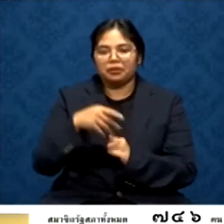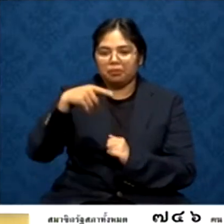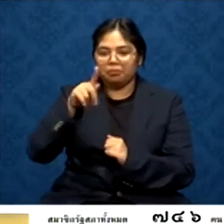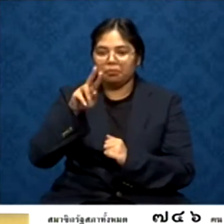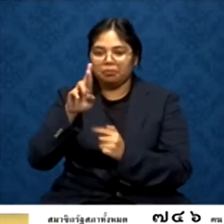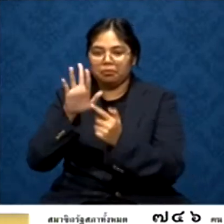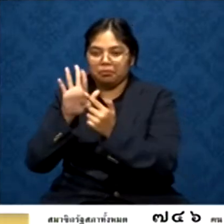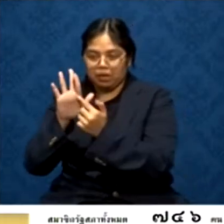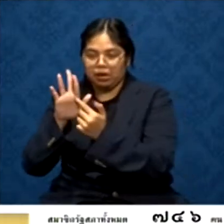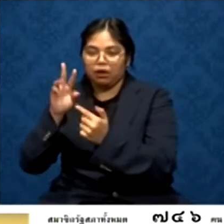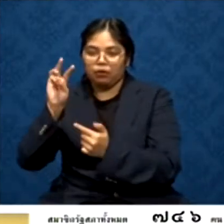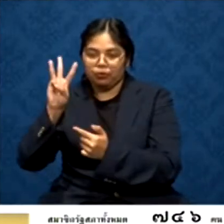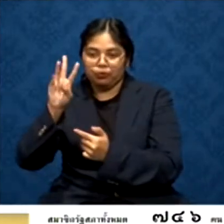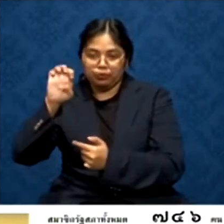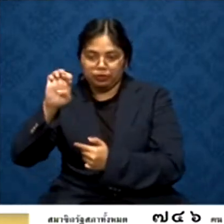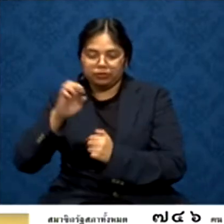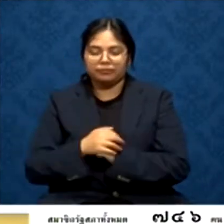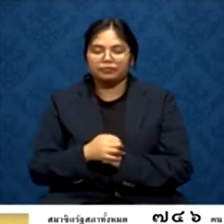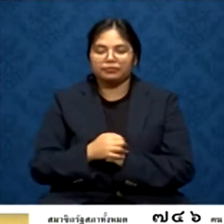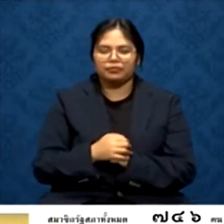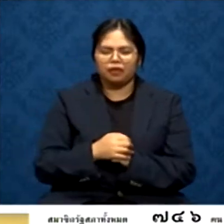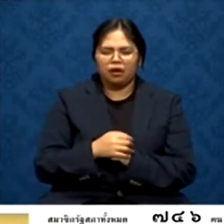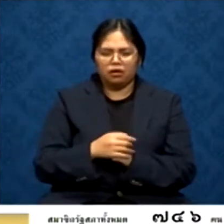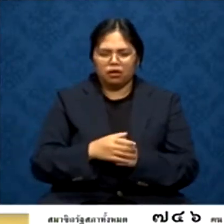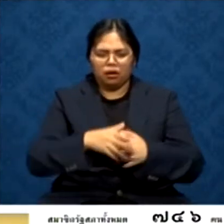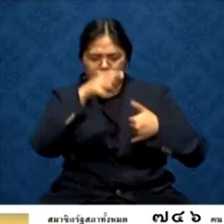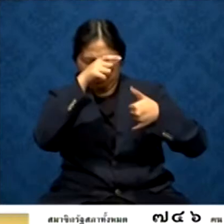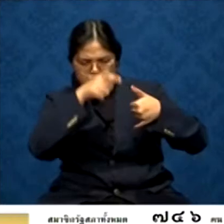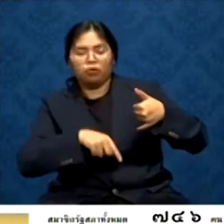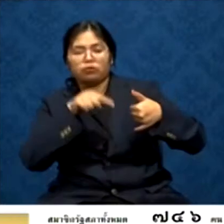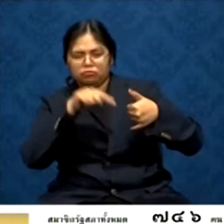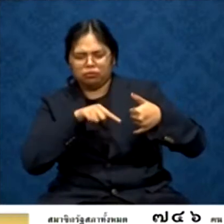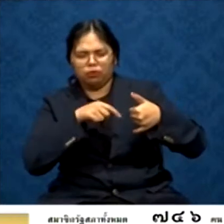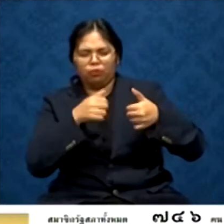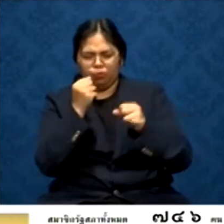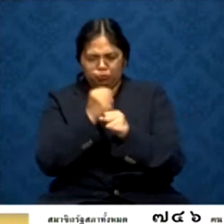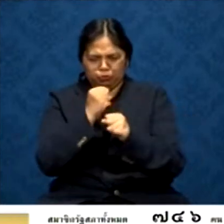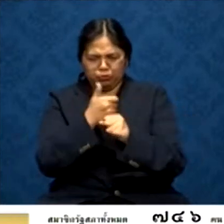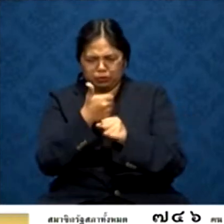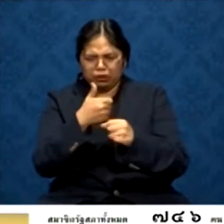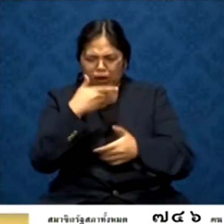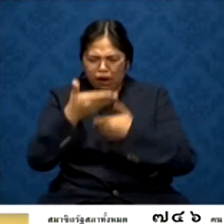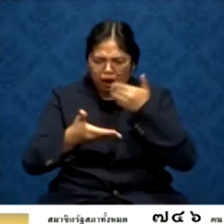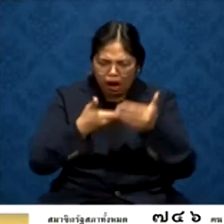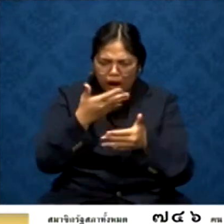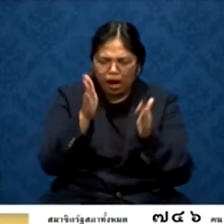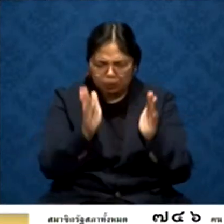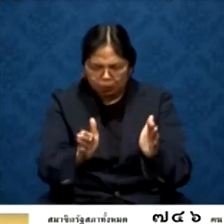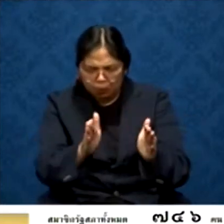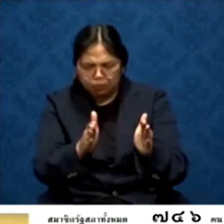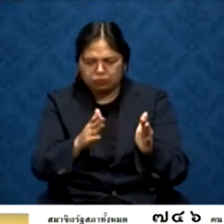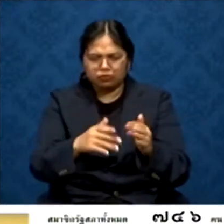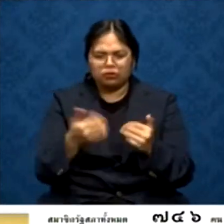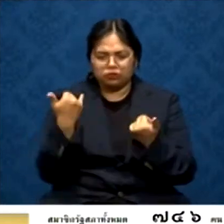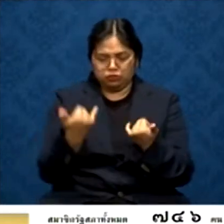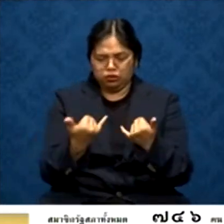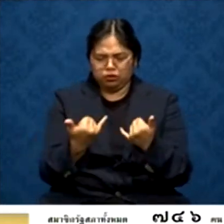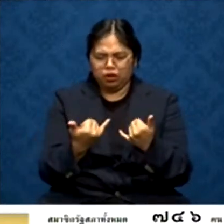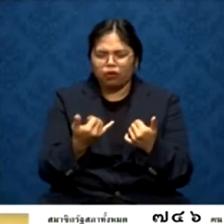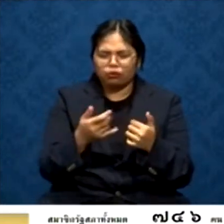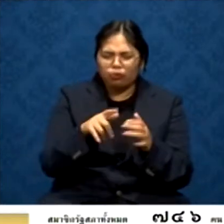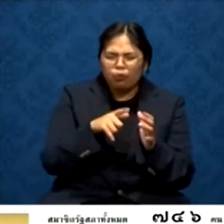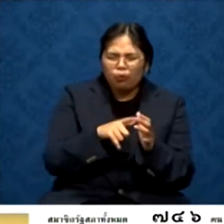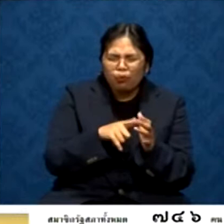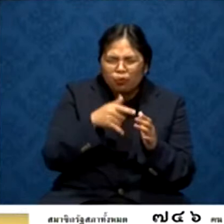จน้ำดีผู้สร้างผลงานการปราบปรามค้ามนุษย์ทลายการค้าทาสยุคใหม่ซึ่งวันนี้เป็นผู้ลี้ภัยต้องทำง